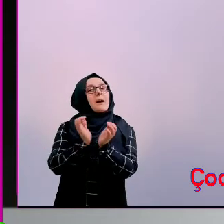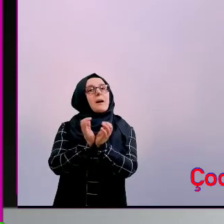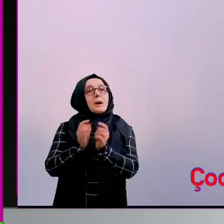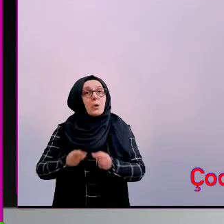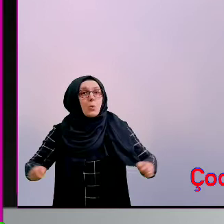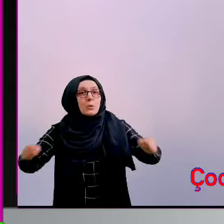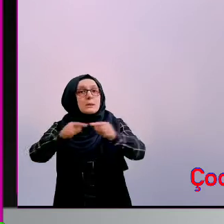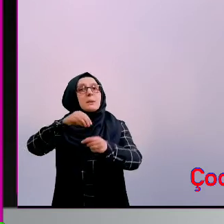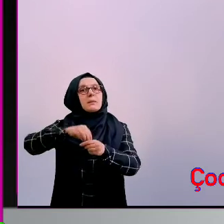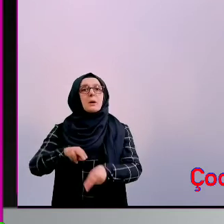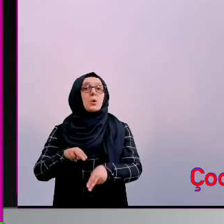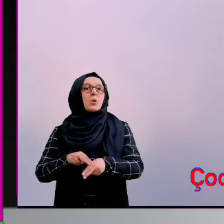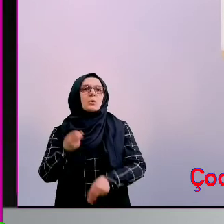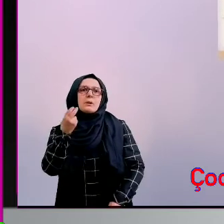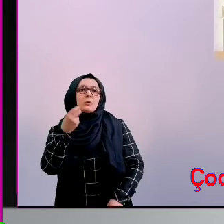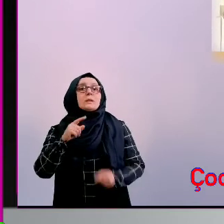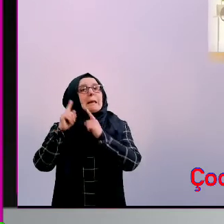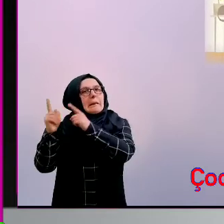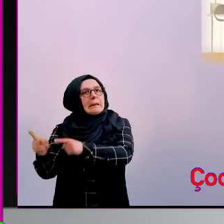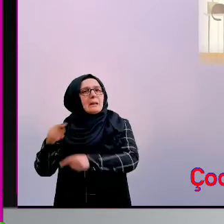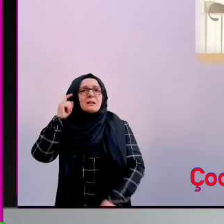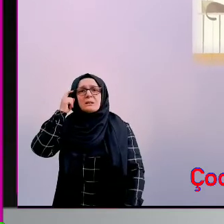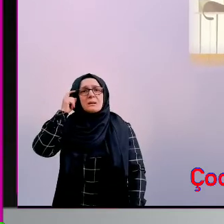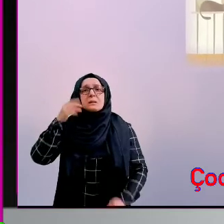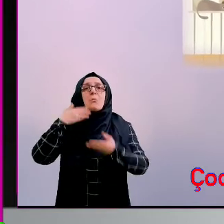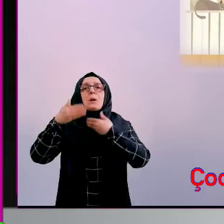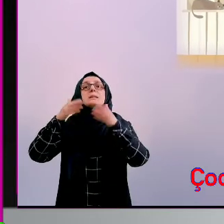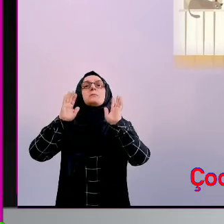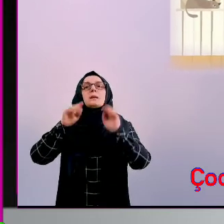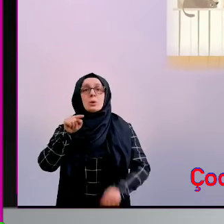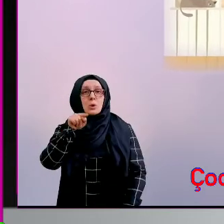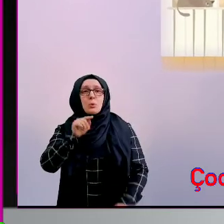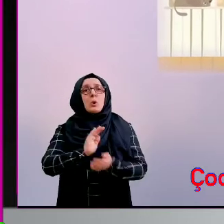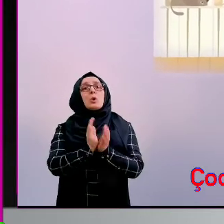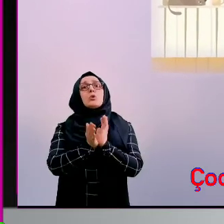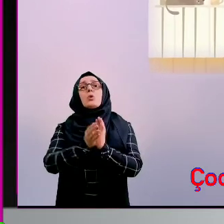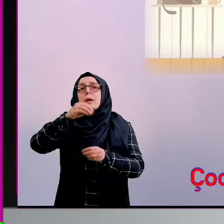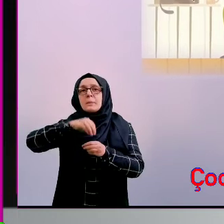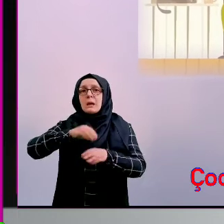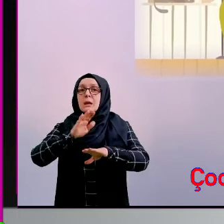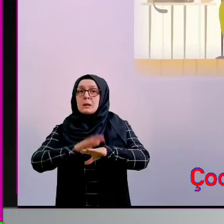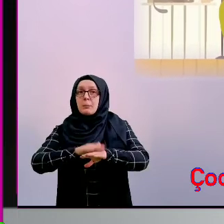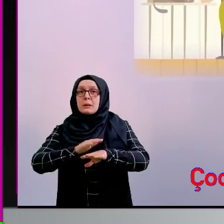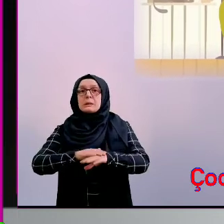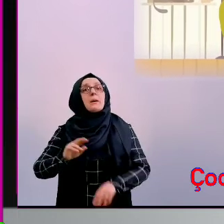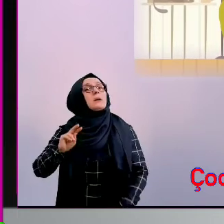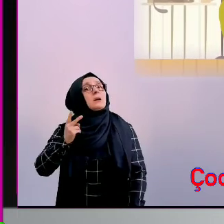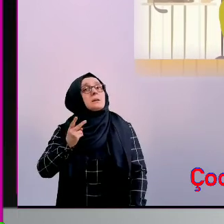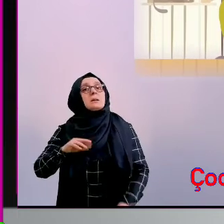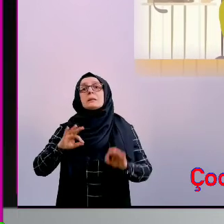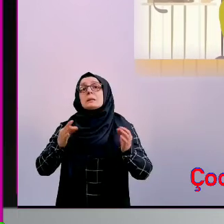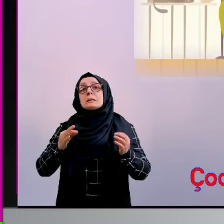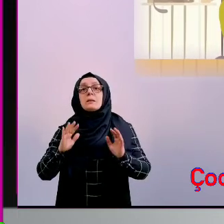ortamında koronavirüsle ilgili kaygılarınızdan bahsetmeyin. Bu süreçte ne yapmaları ya da nasıl davranmaları gerektiği